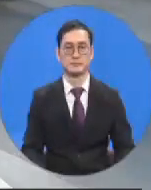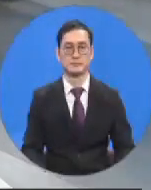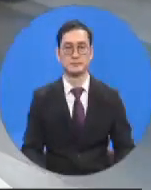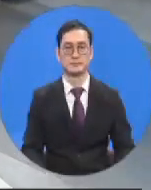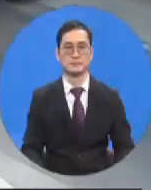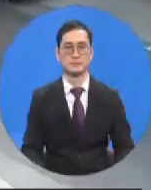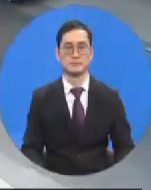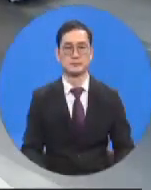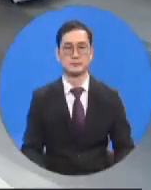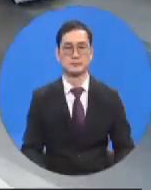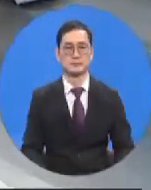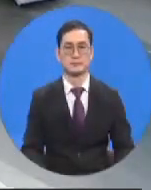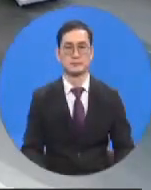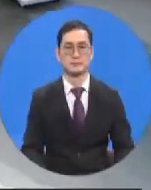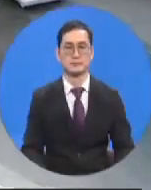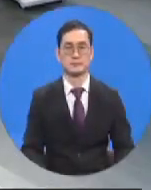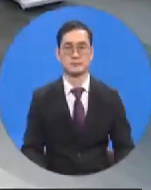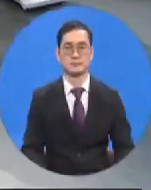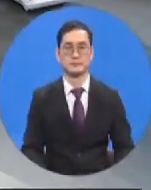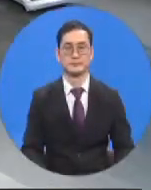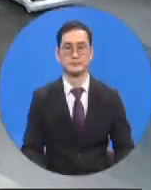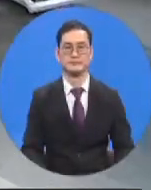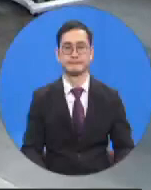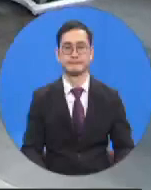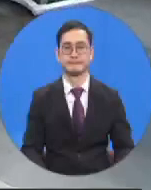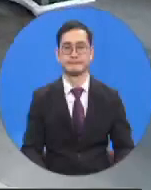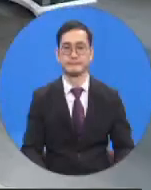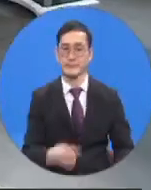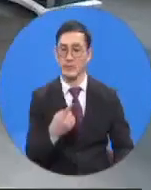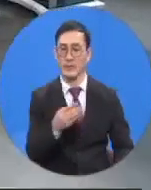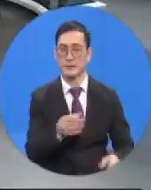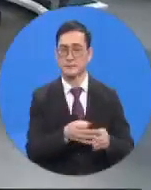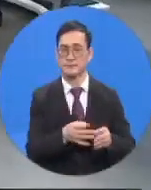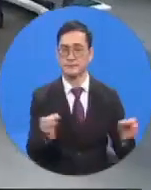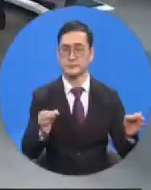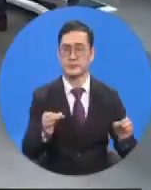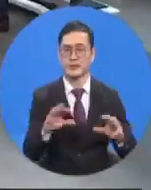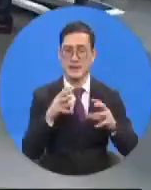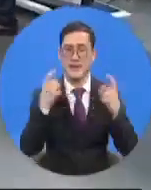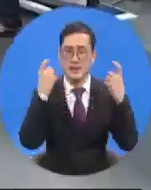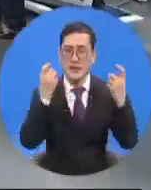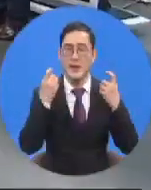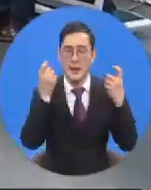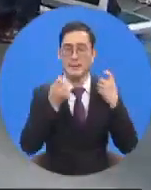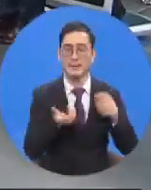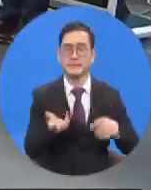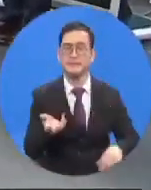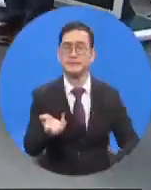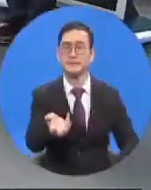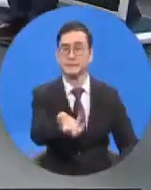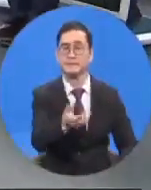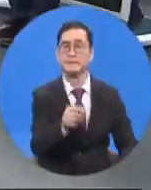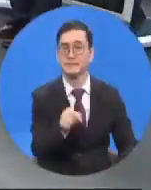대학을 가지 않은 청년들에게 세계 여행비 천만 원을 줘서 인생을 더 다양하게 경험하는 게 오히려 더